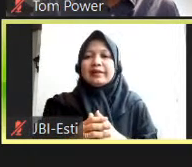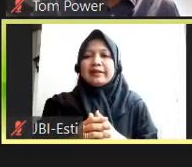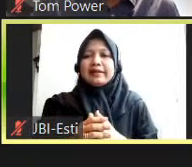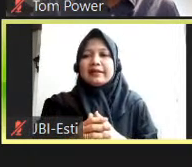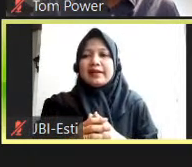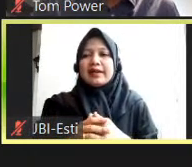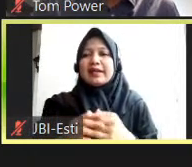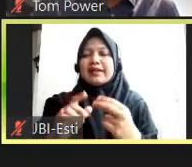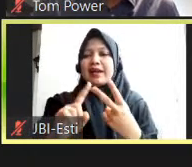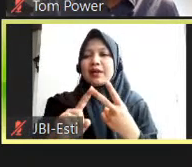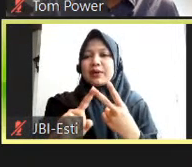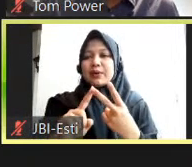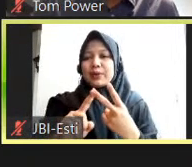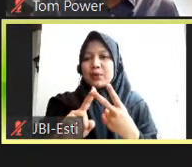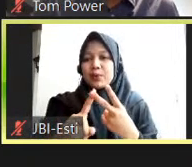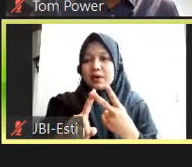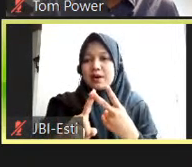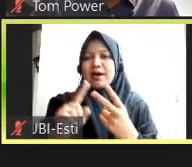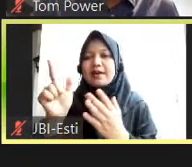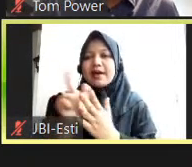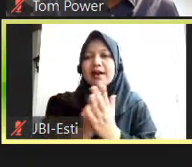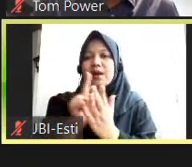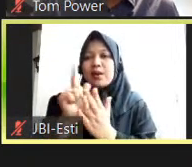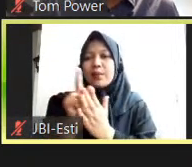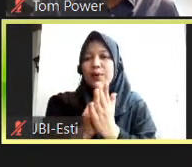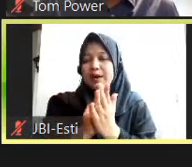Global State of Democracy Index,